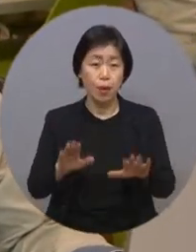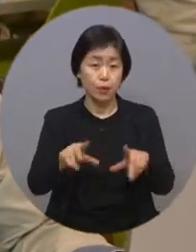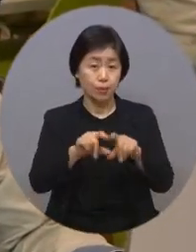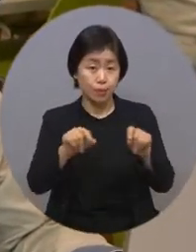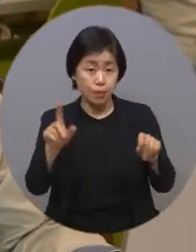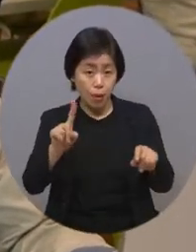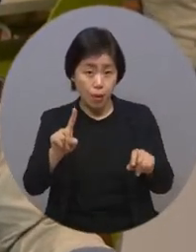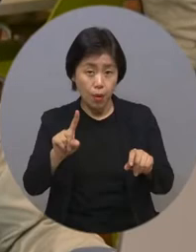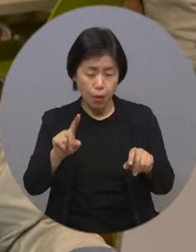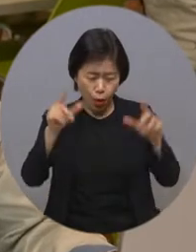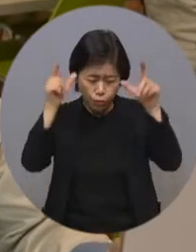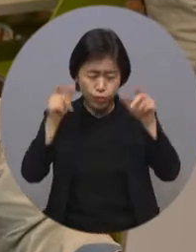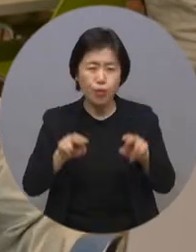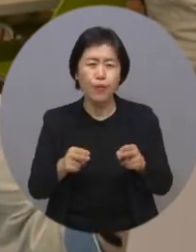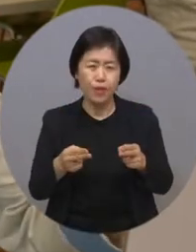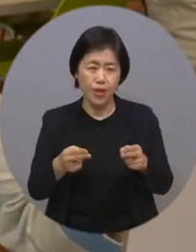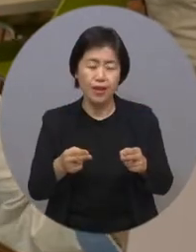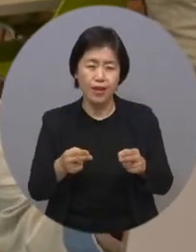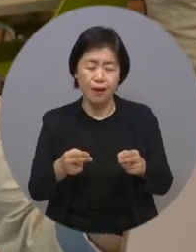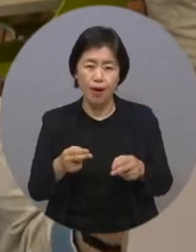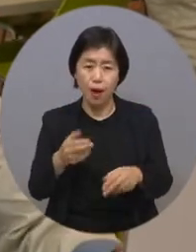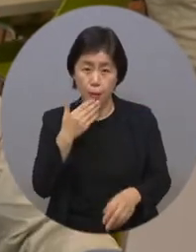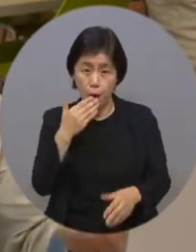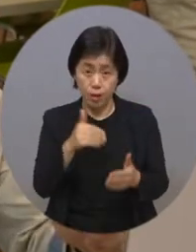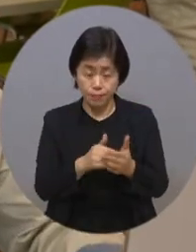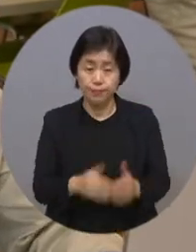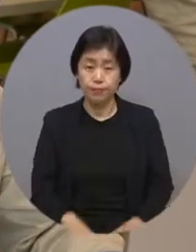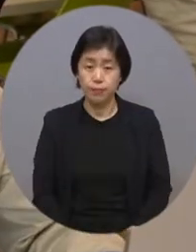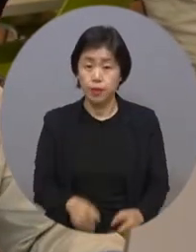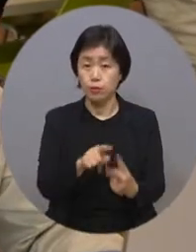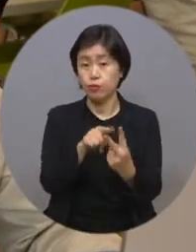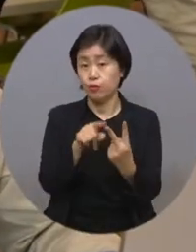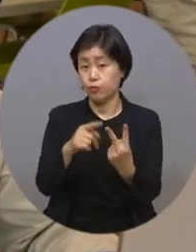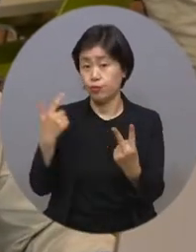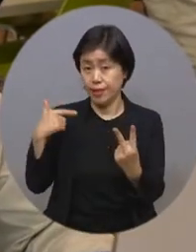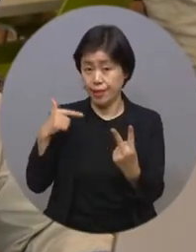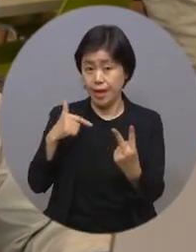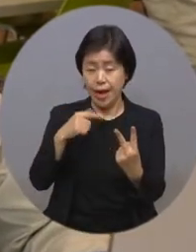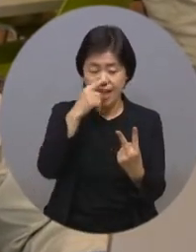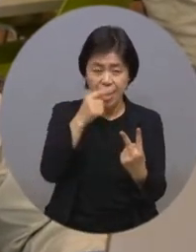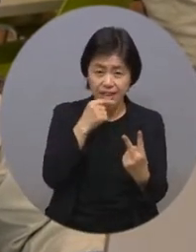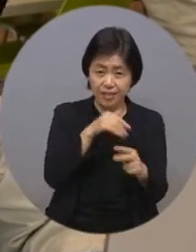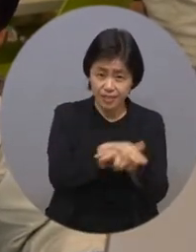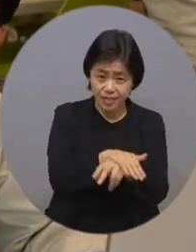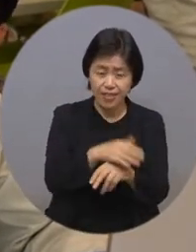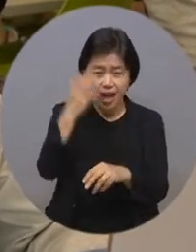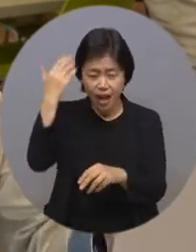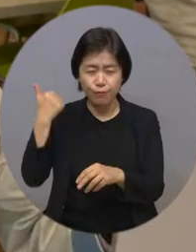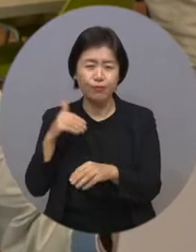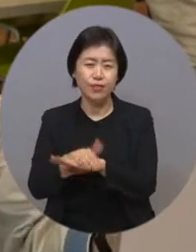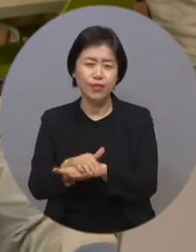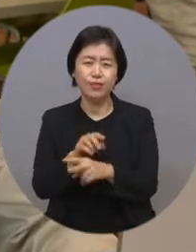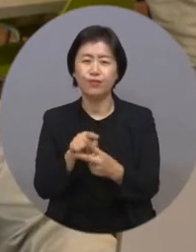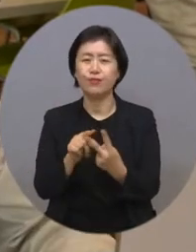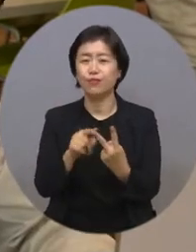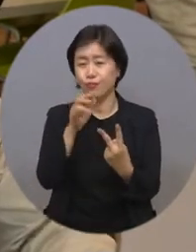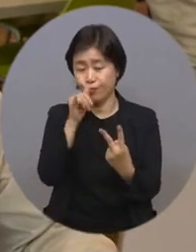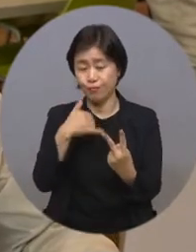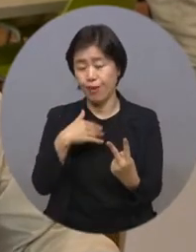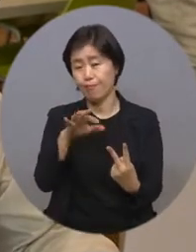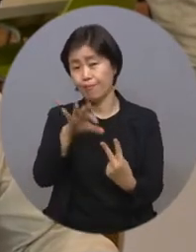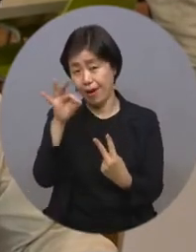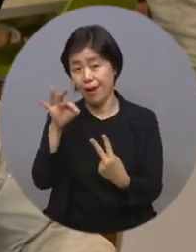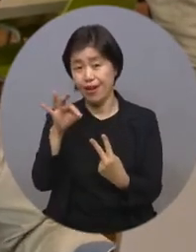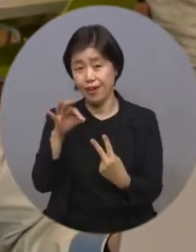제가 먹었는데요. 저희는 이제 양식과 한식 두 가지 메뉴가 나옵니다. 아, 지금 선택하신? 예예. 그 중에서 선택해가지고